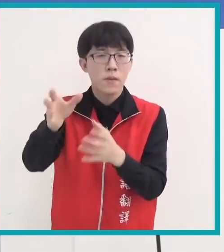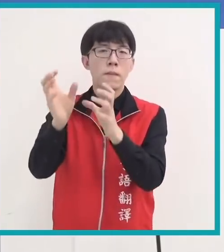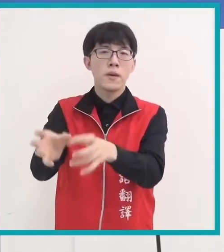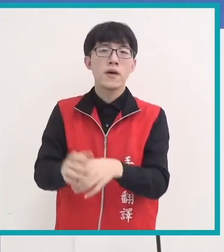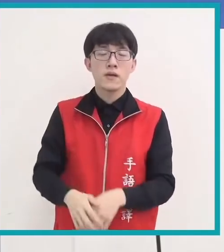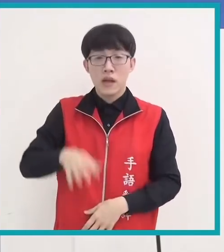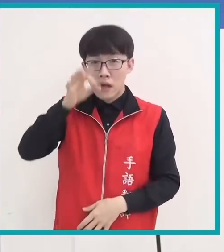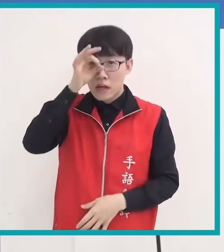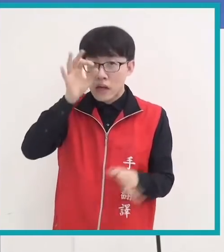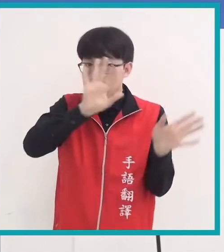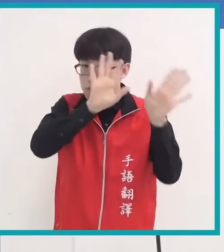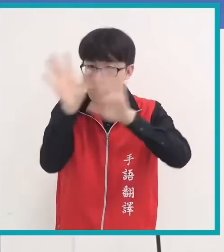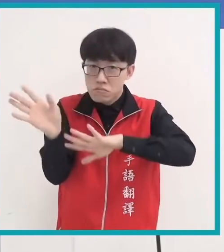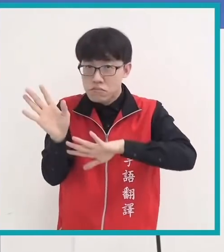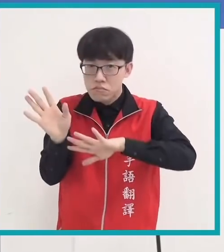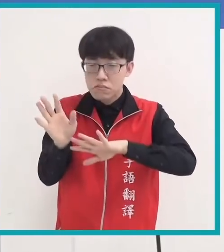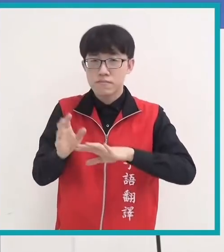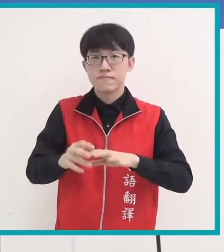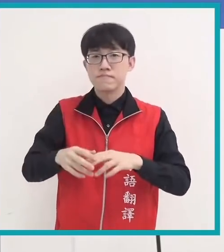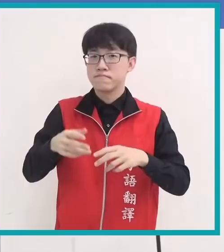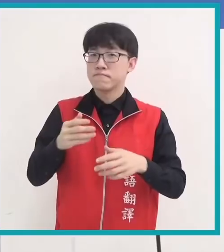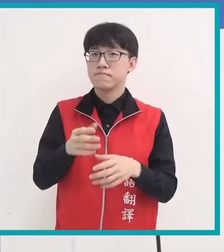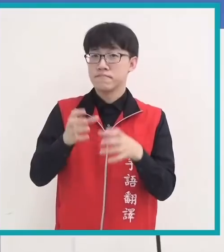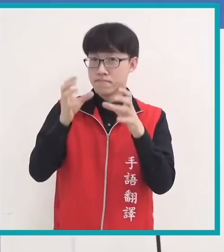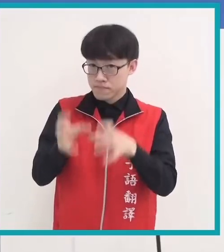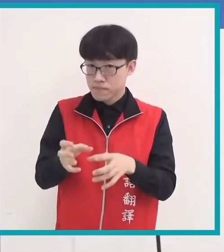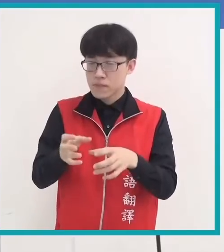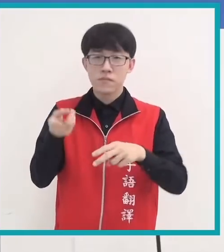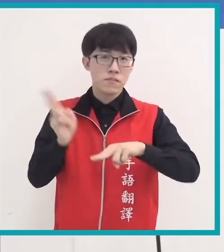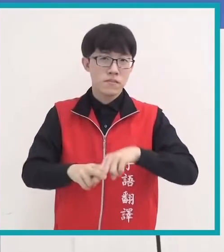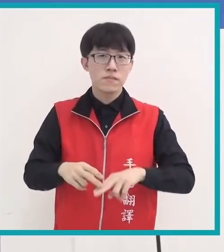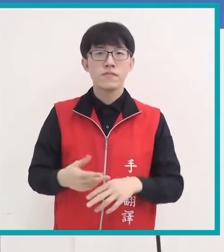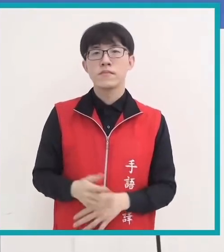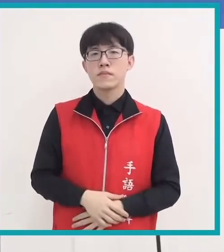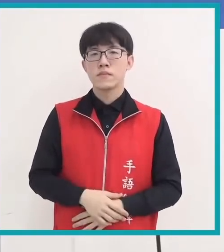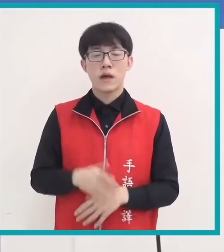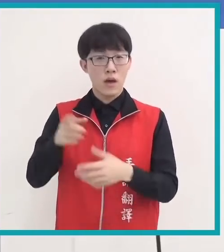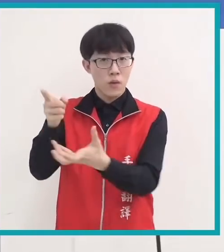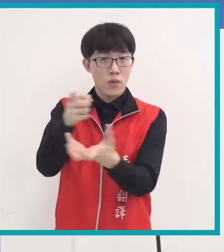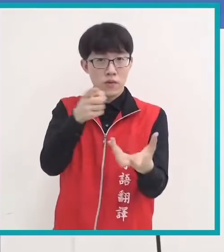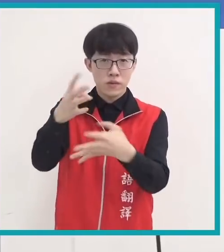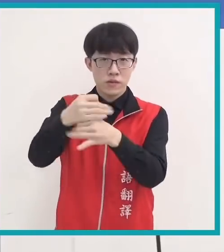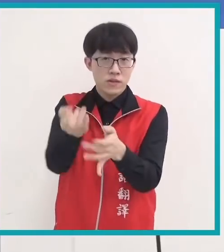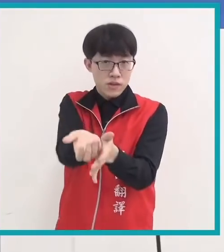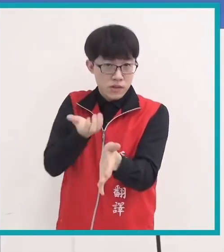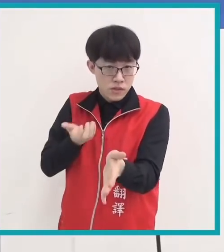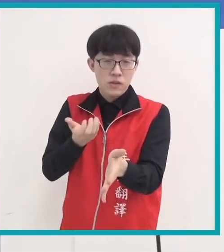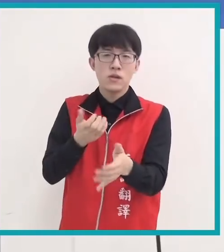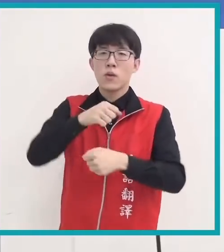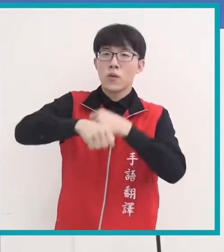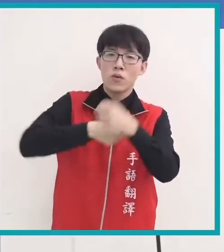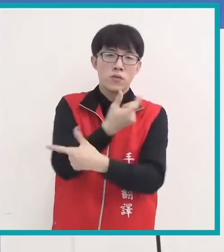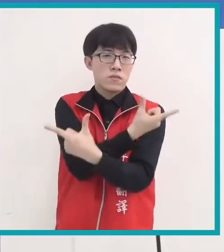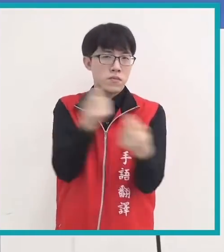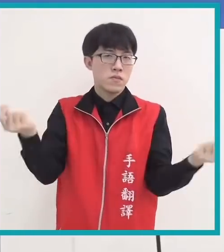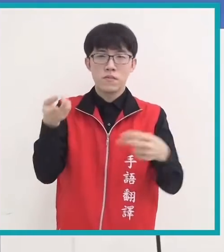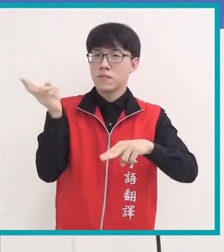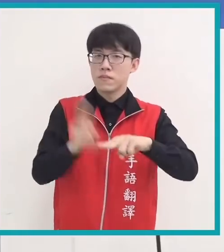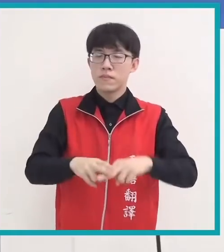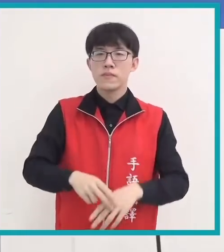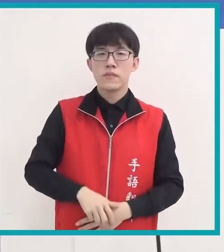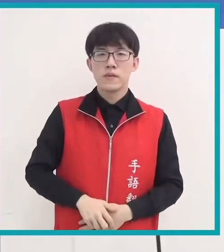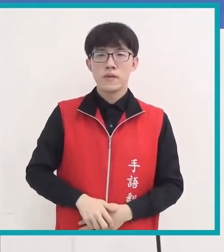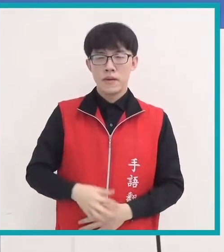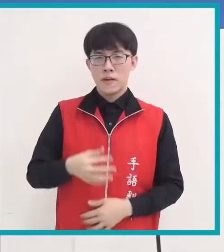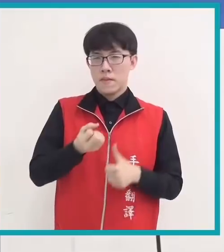单的说，春节元宵活动都一律要取消，那减少我们在这段时间的风险。